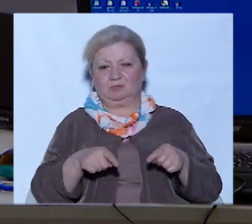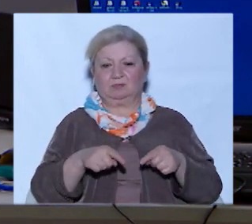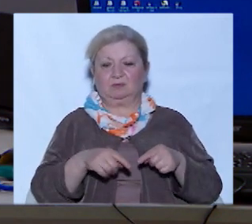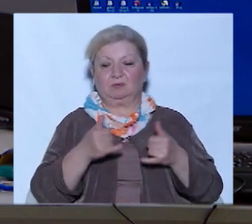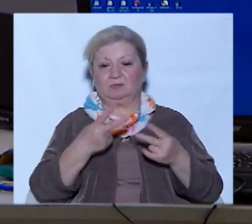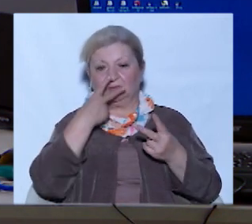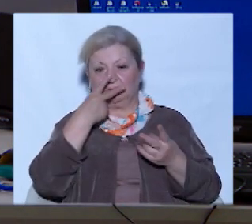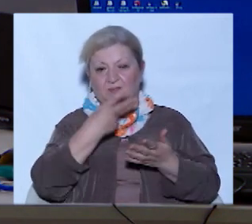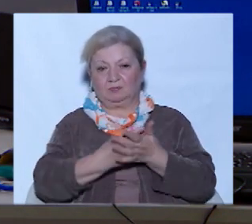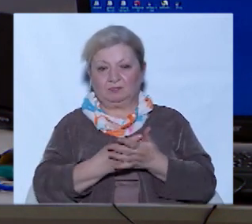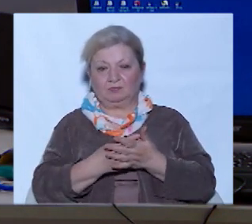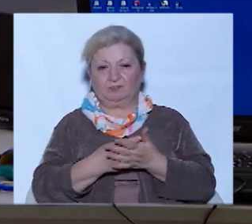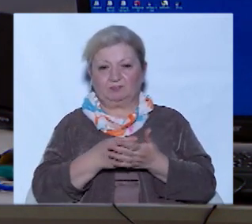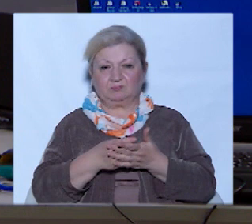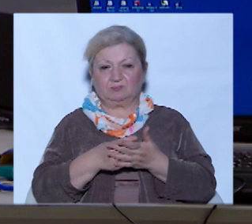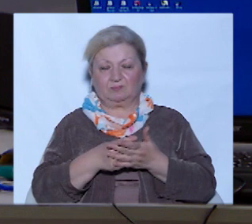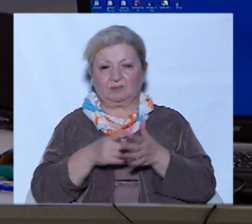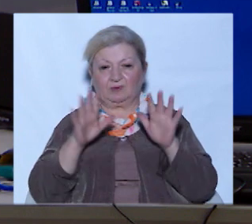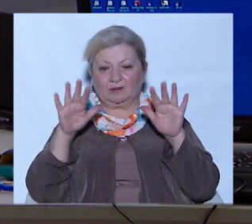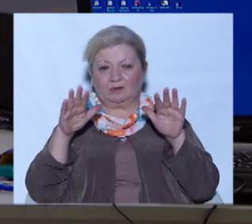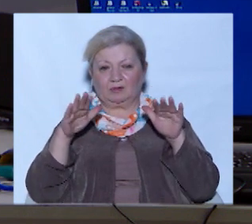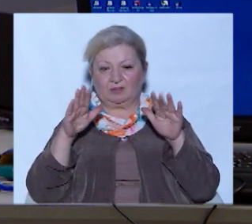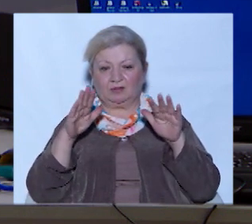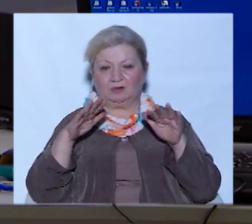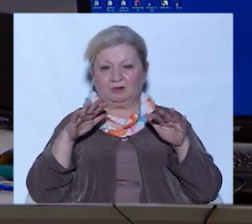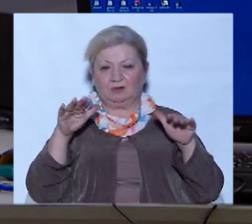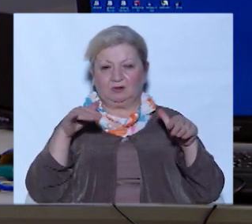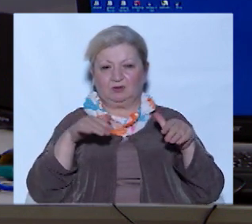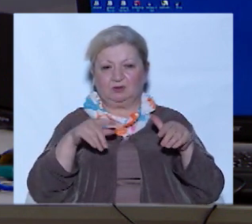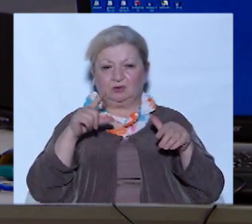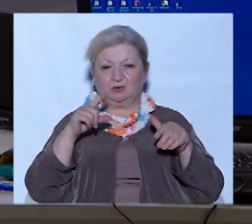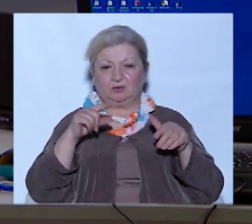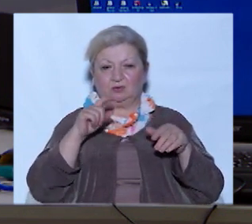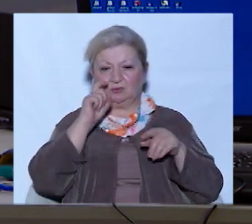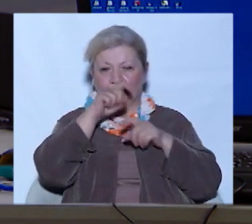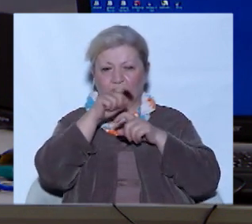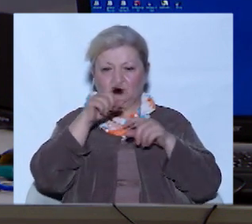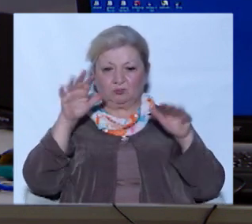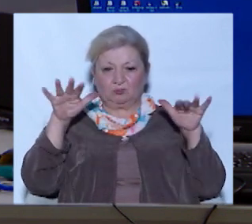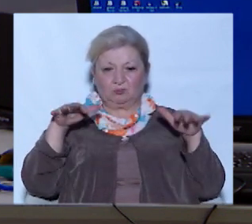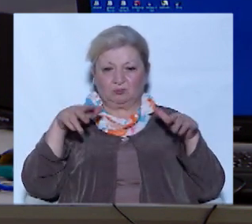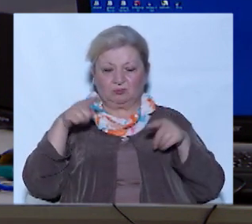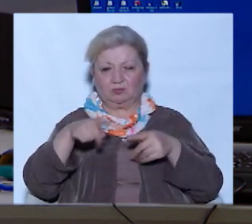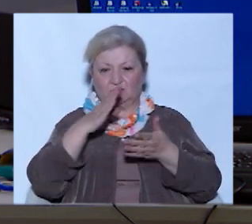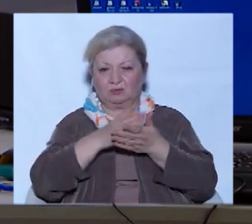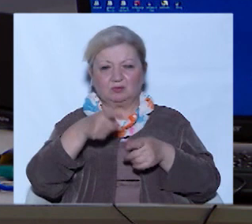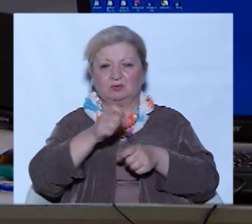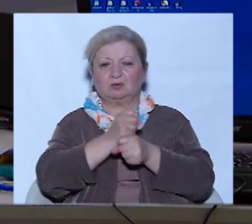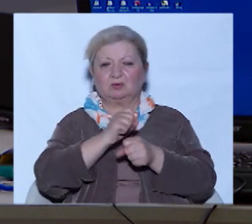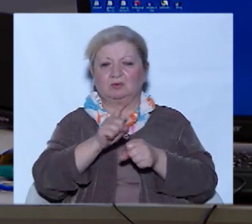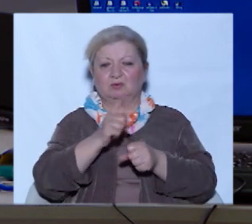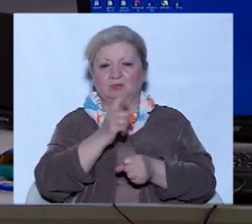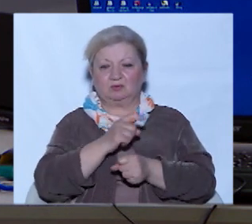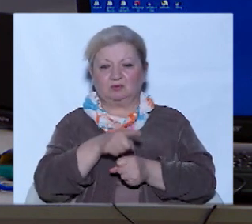მთავარი მომენტი აქ. ეხლა მოდით, აი თუთი ყუში გვაქვს აქ. რა წარმოადგენს ეს თუთი ყუში, რა უნდა გააკეთოს მაგან და